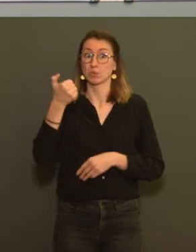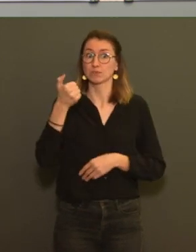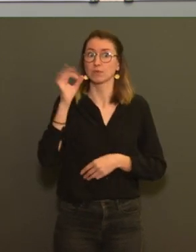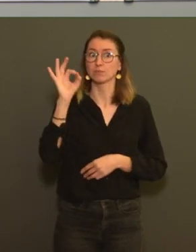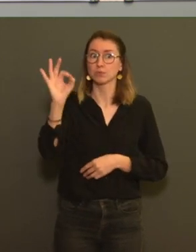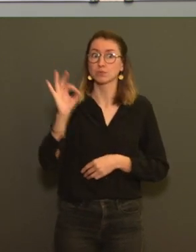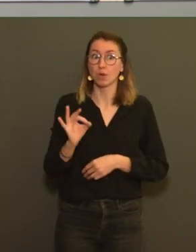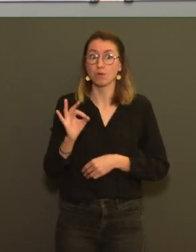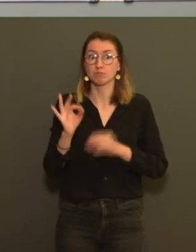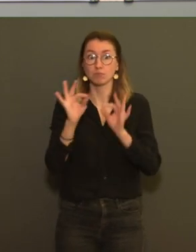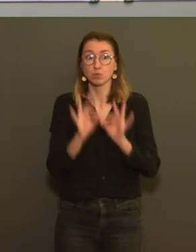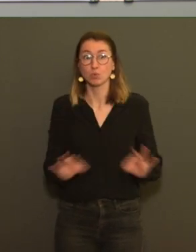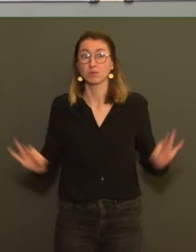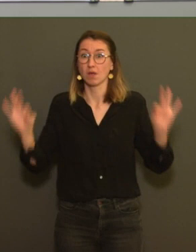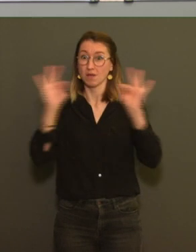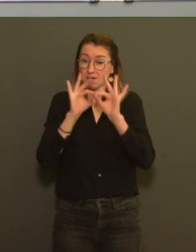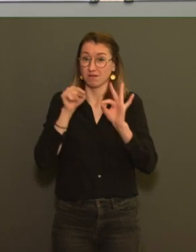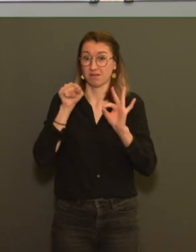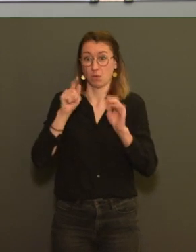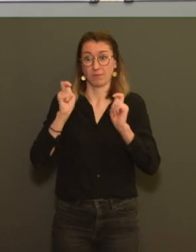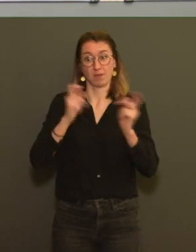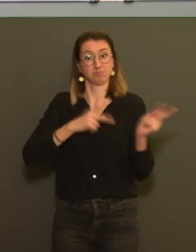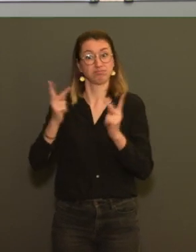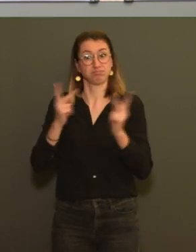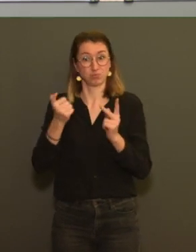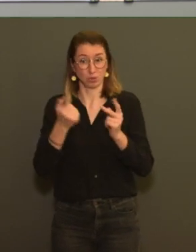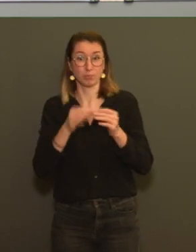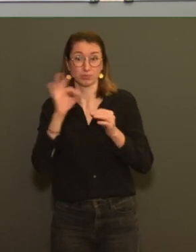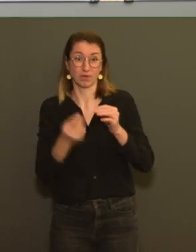des admissions à l'hôpital au niveau du pays.